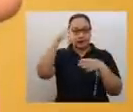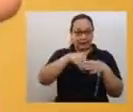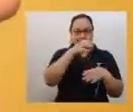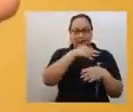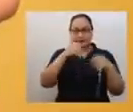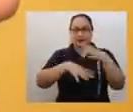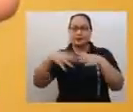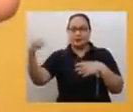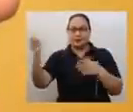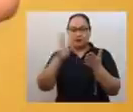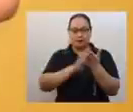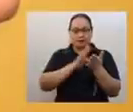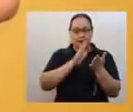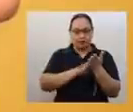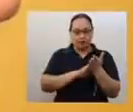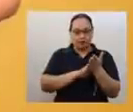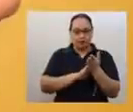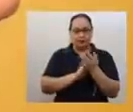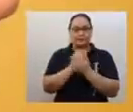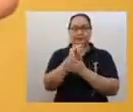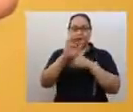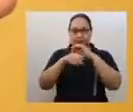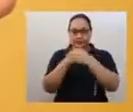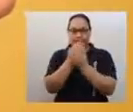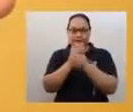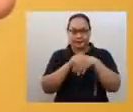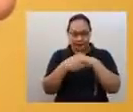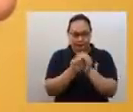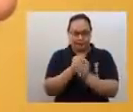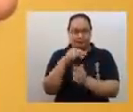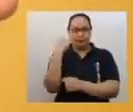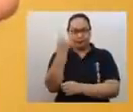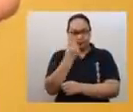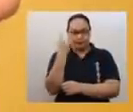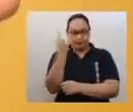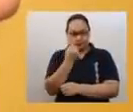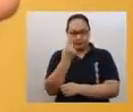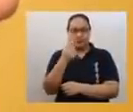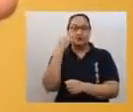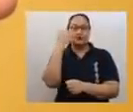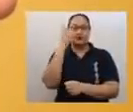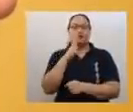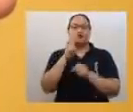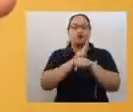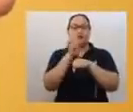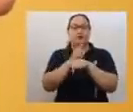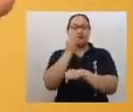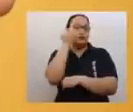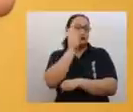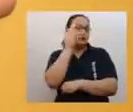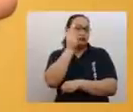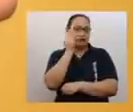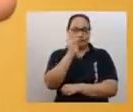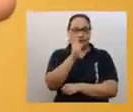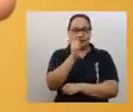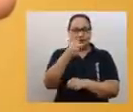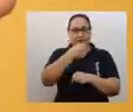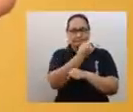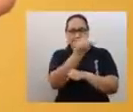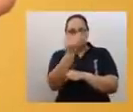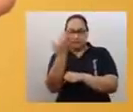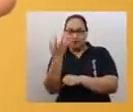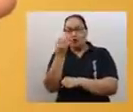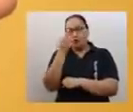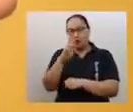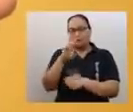at labas ng paaralan. Maghugas lagi ng kamay gamit ang sabon sa loob ng 20 segundo